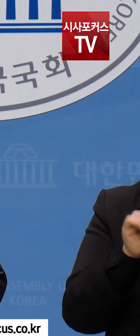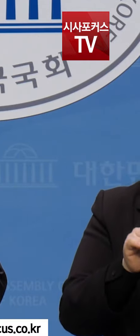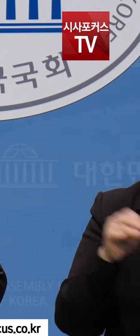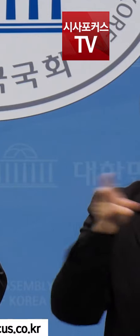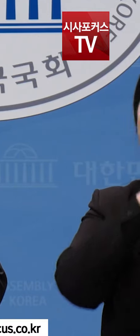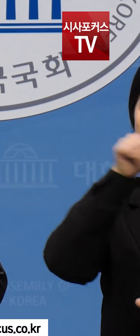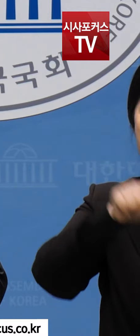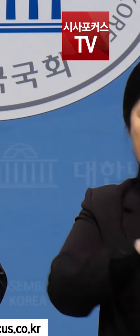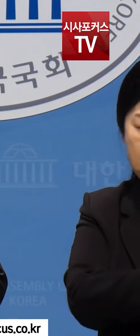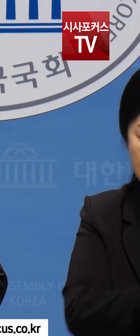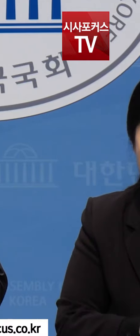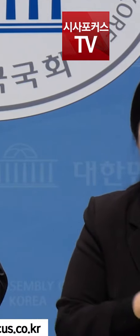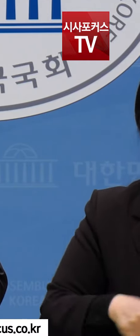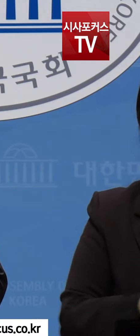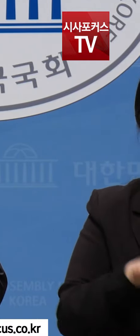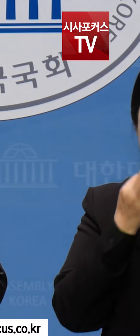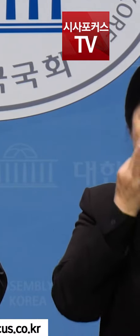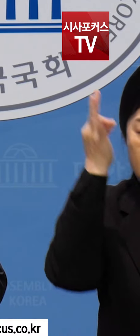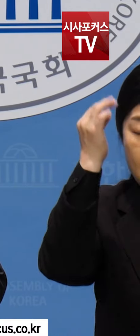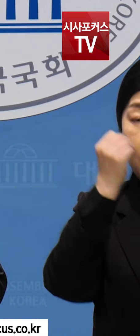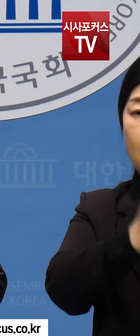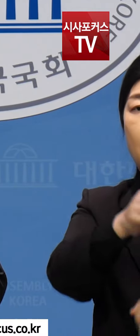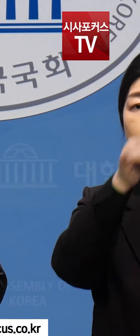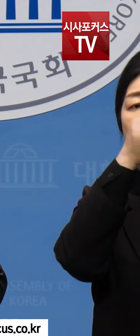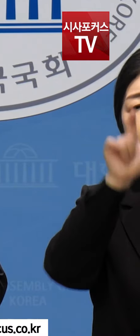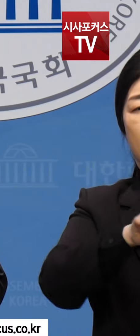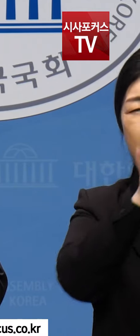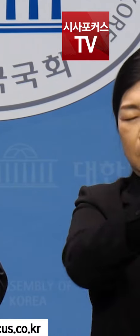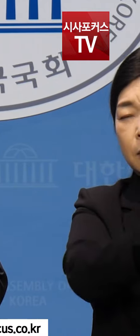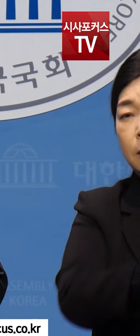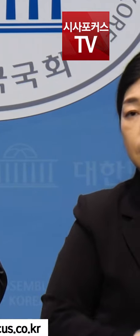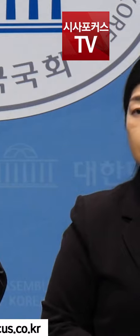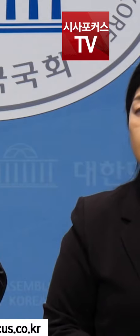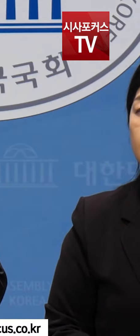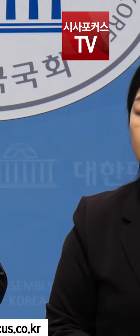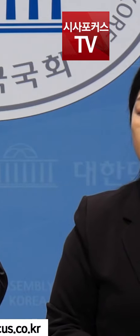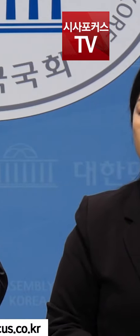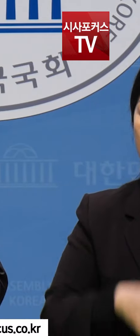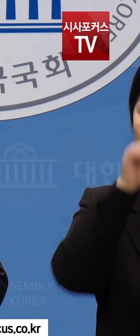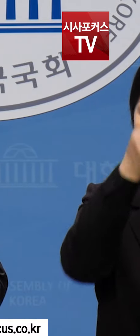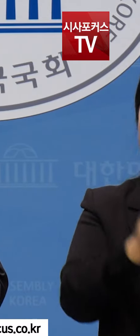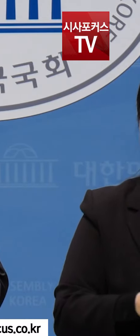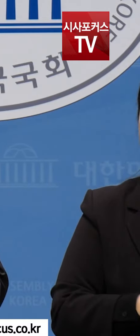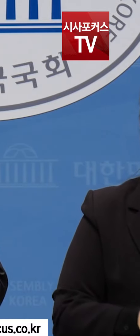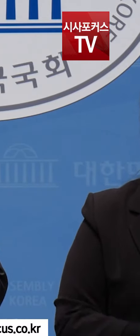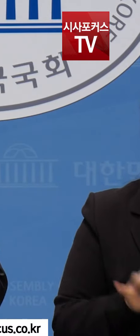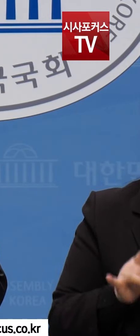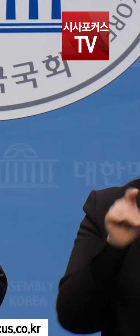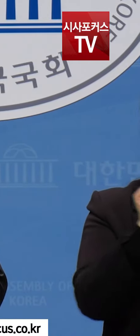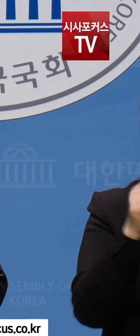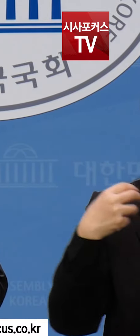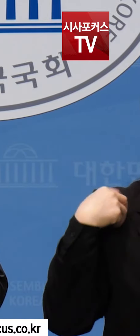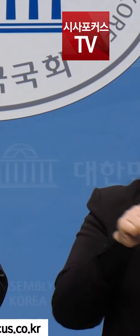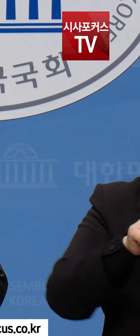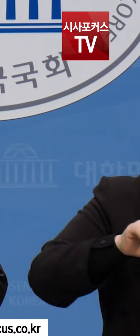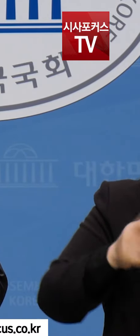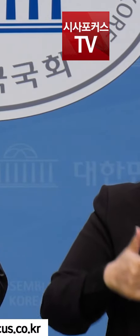진실을 은폐하려 안간힘을 쓰고 있는 것입니다. 이 전 장관은 호주 대사직이